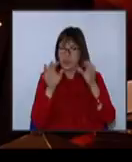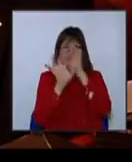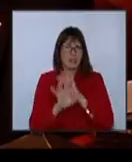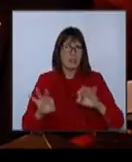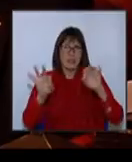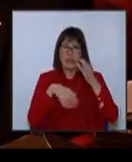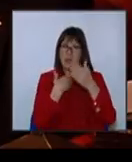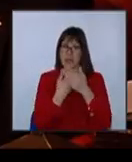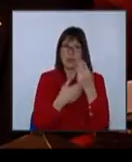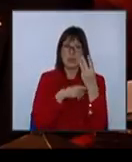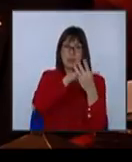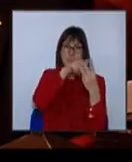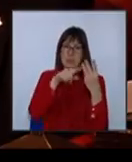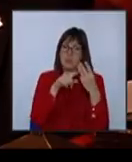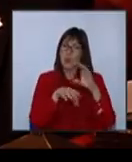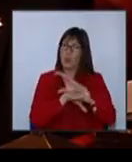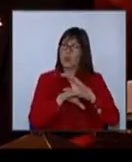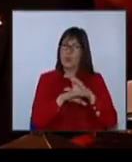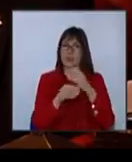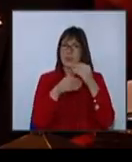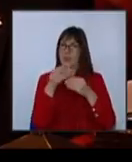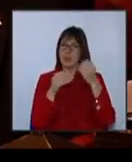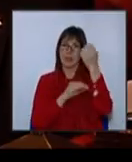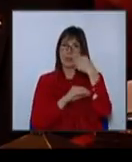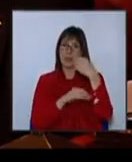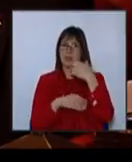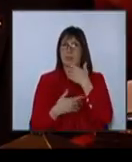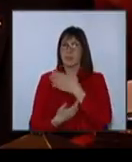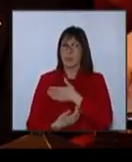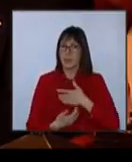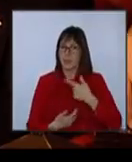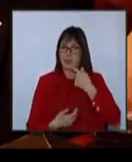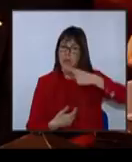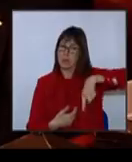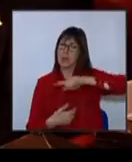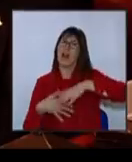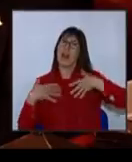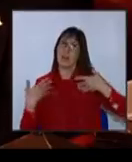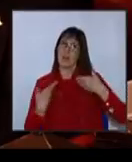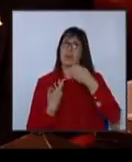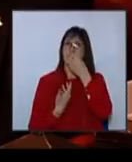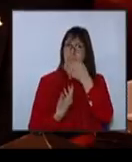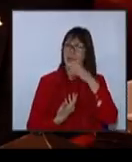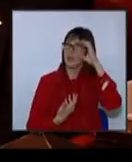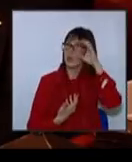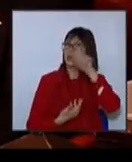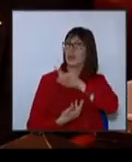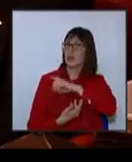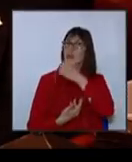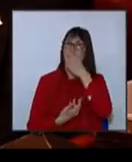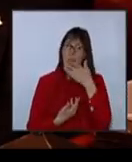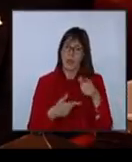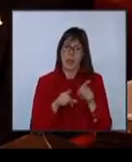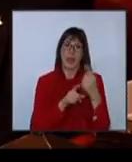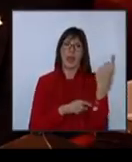satisfar, com diu una part de les reivindicacions dels usuaris. No dubtem de les amables paraules i bones formes que cada un d'ells deuen